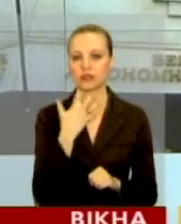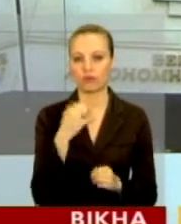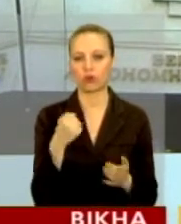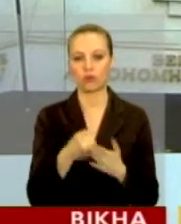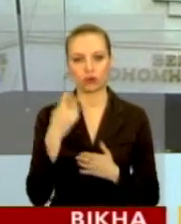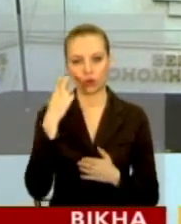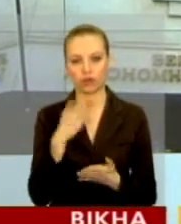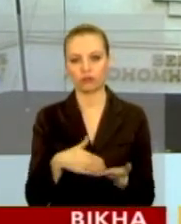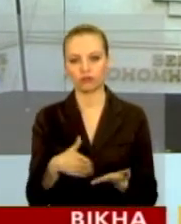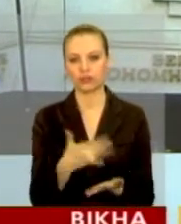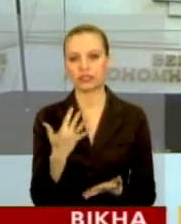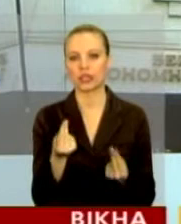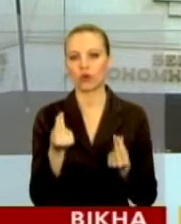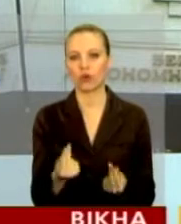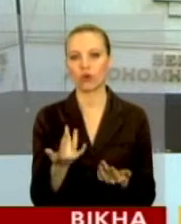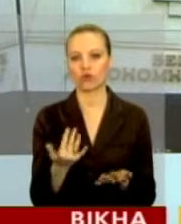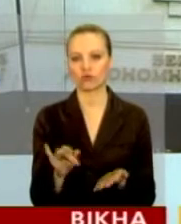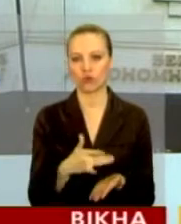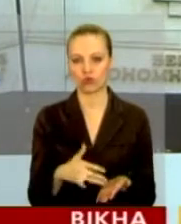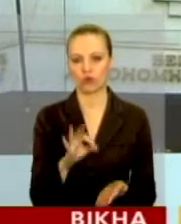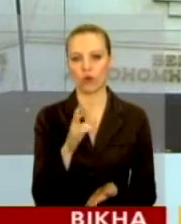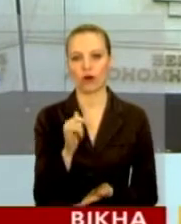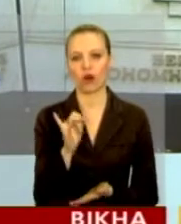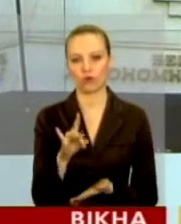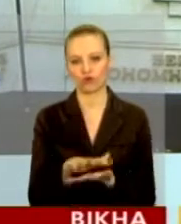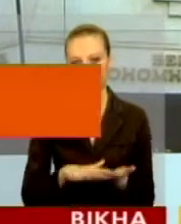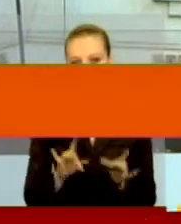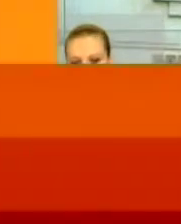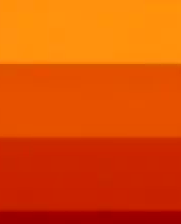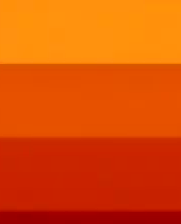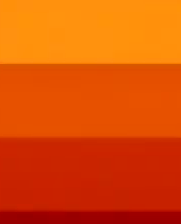Києва скасували? Скільки коштуватиме референдум? Ольга Кучер розлогіше.